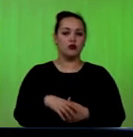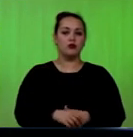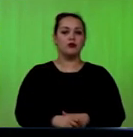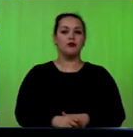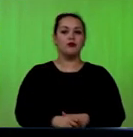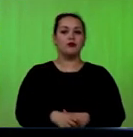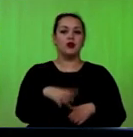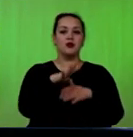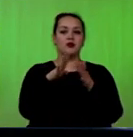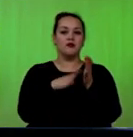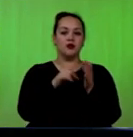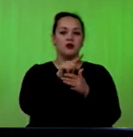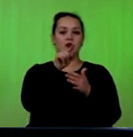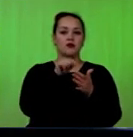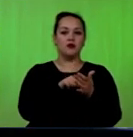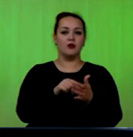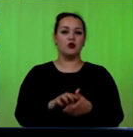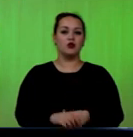19 вопрос